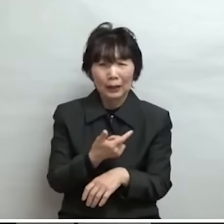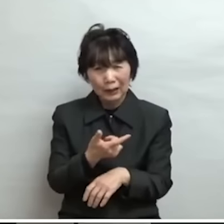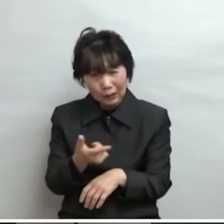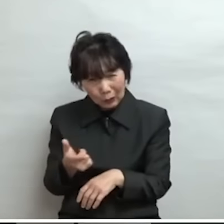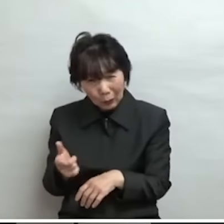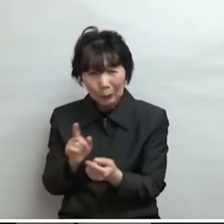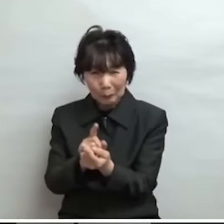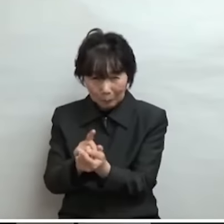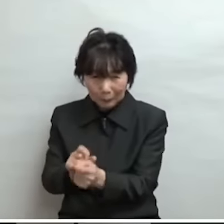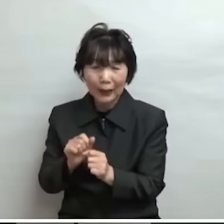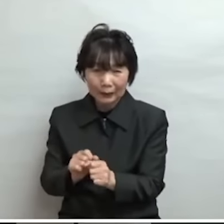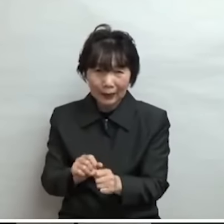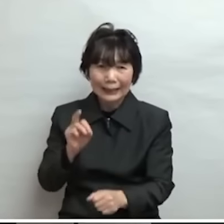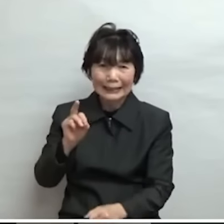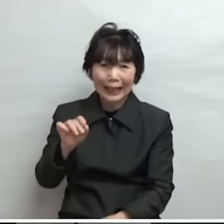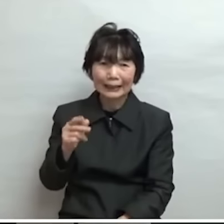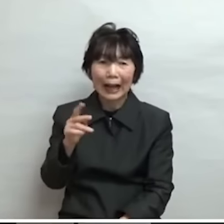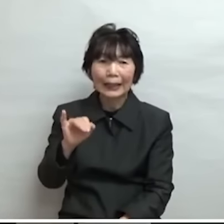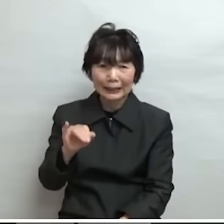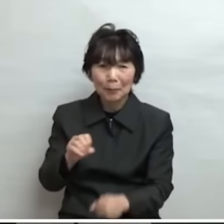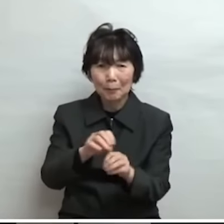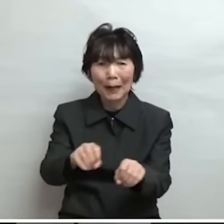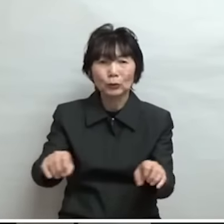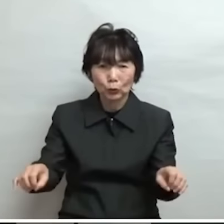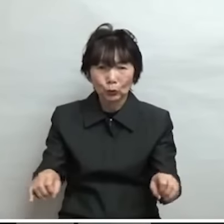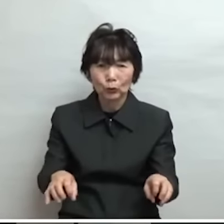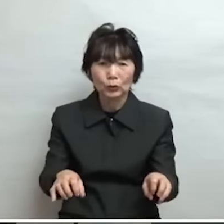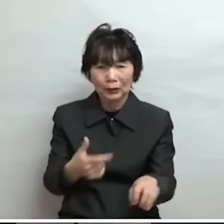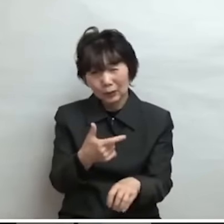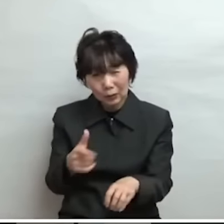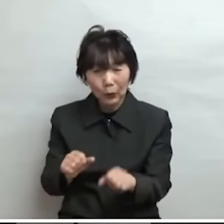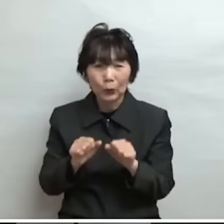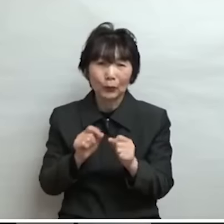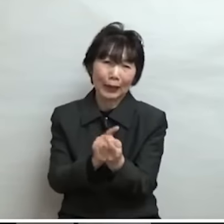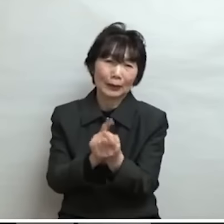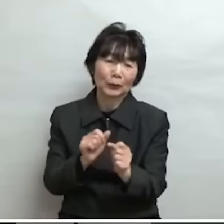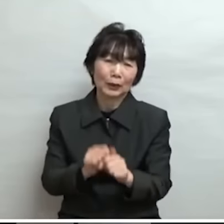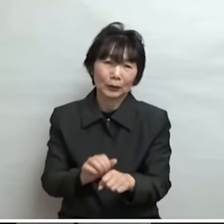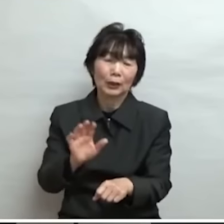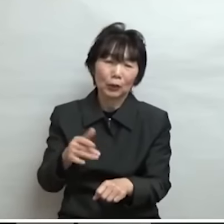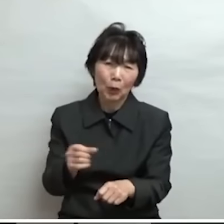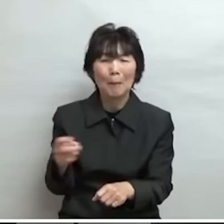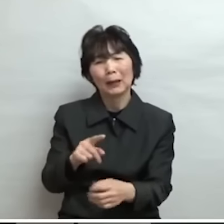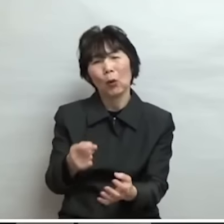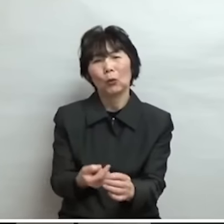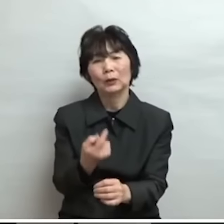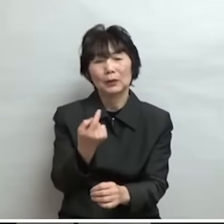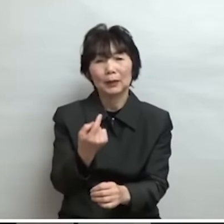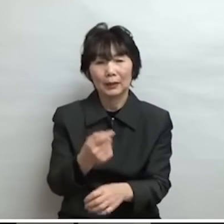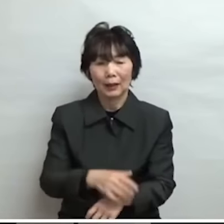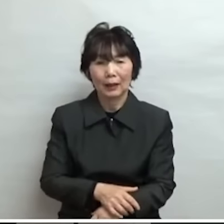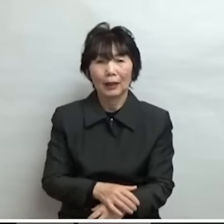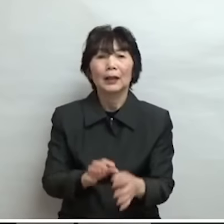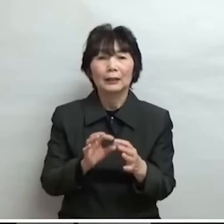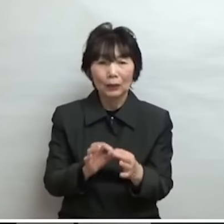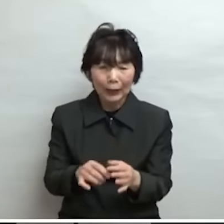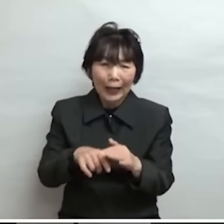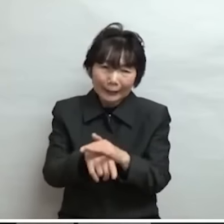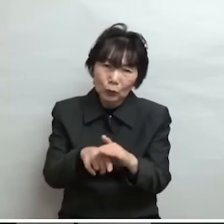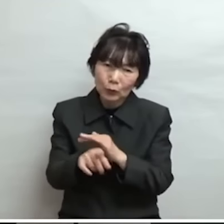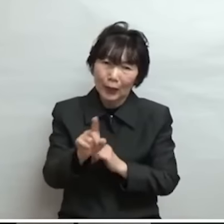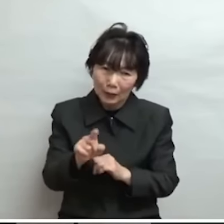ね。石灰撒いたりとか、かなりやってきたつもりなんですけど、また起こってしまったということなので、まあ、よく原因を分析した